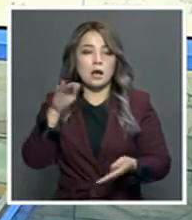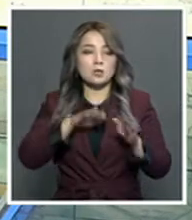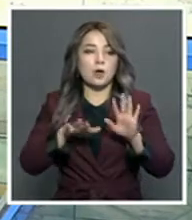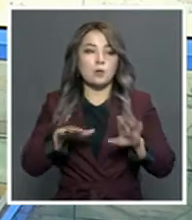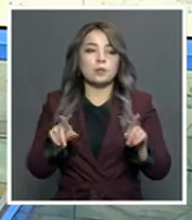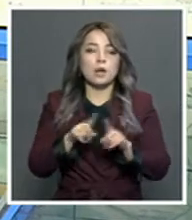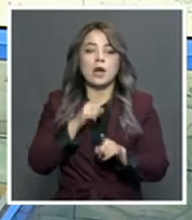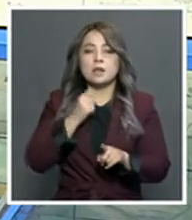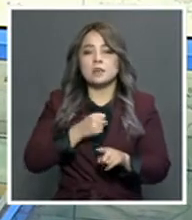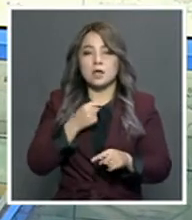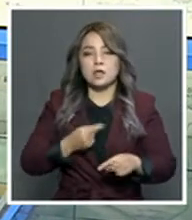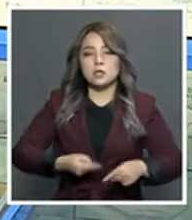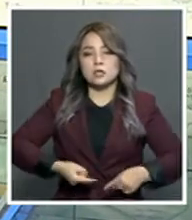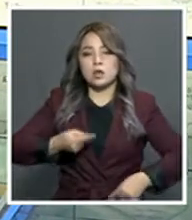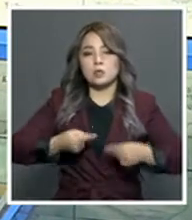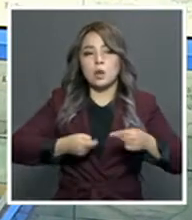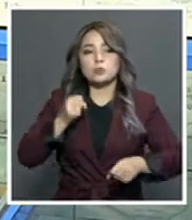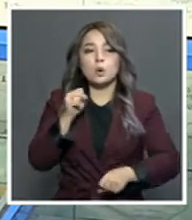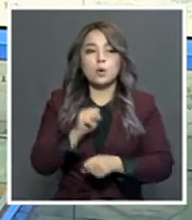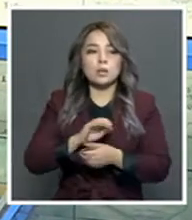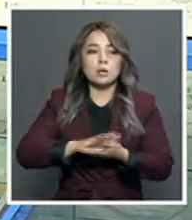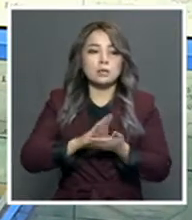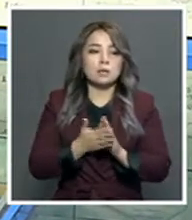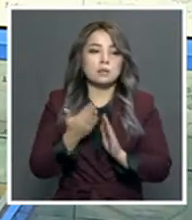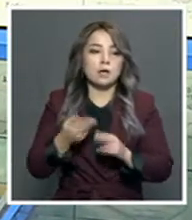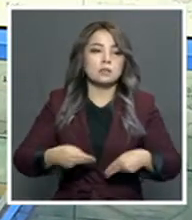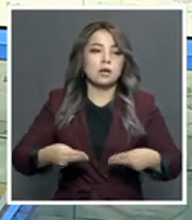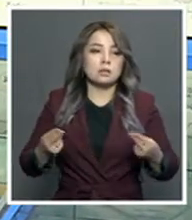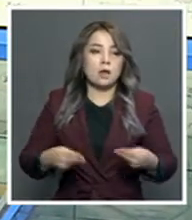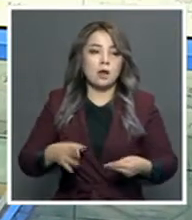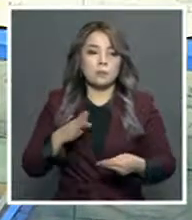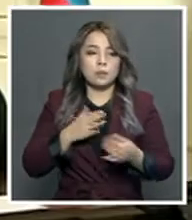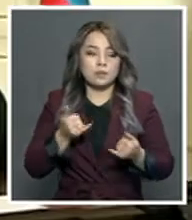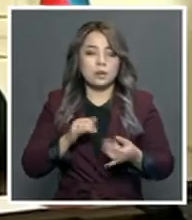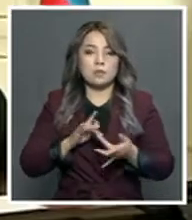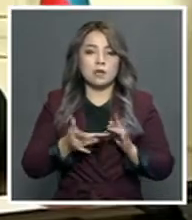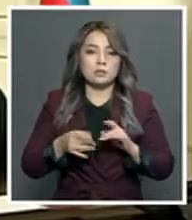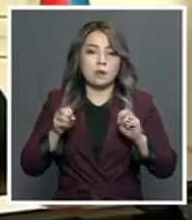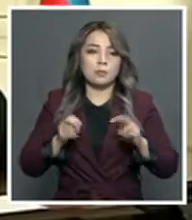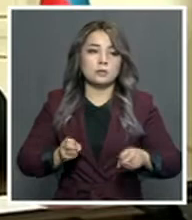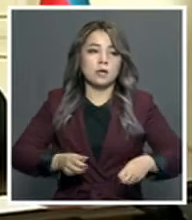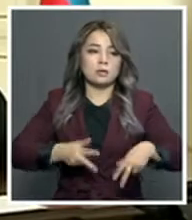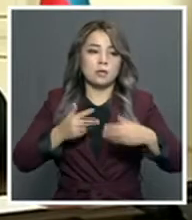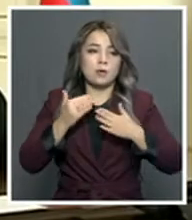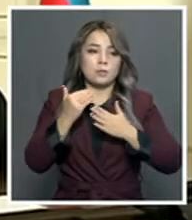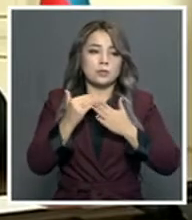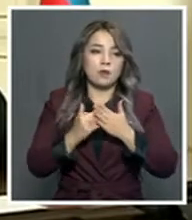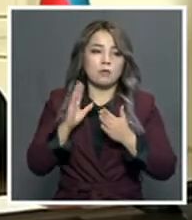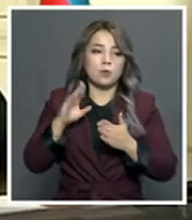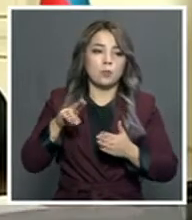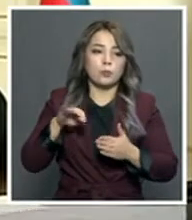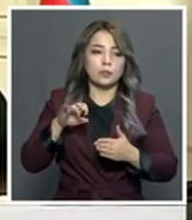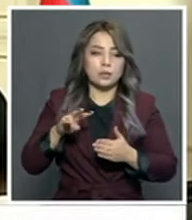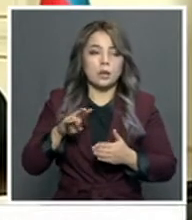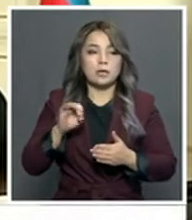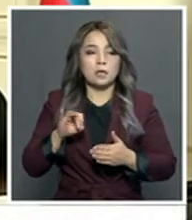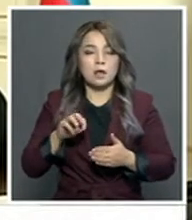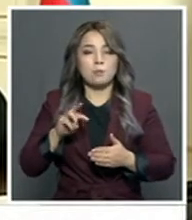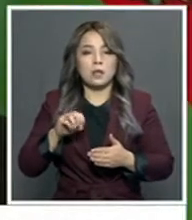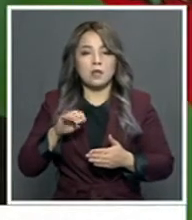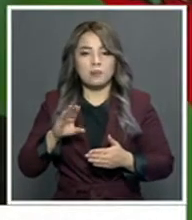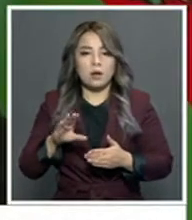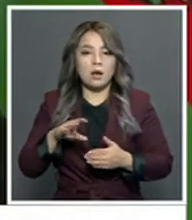Қарабақтағы әскери жанжалды тоқтату туралы келісімге қол қойды. Кездесу виртуалды режимде өтіп, оған Владимир Путин, Ильхам Алиев